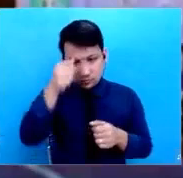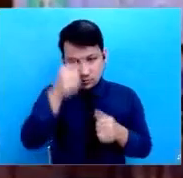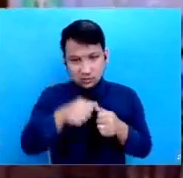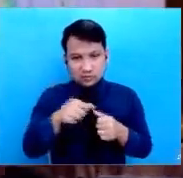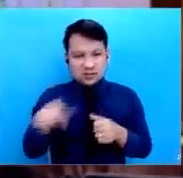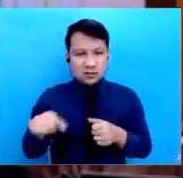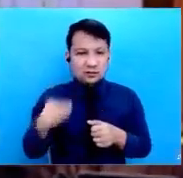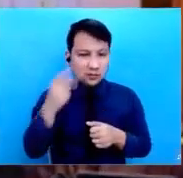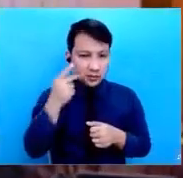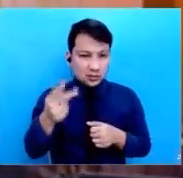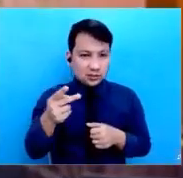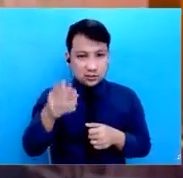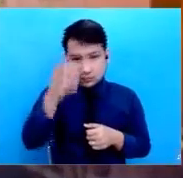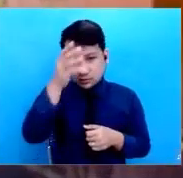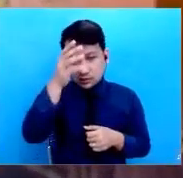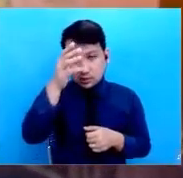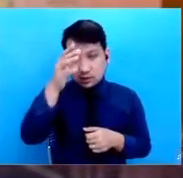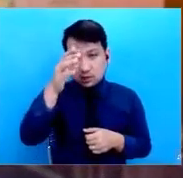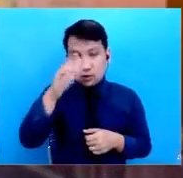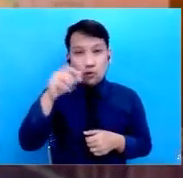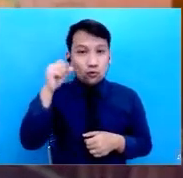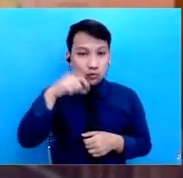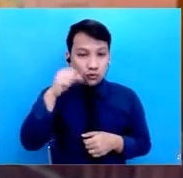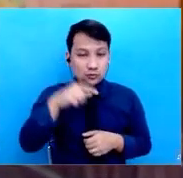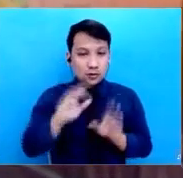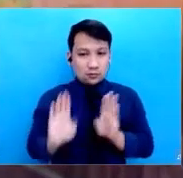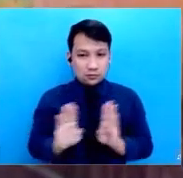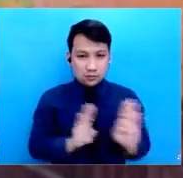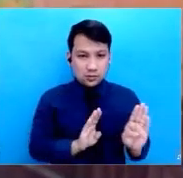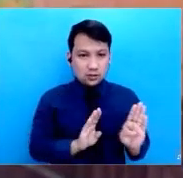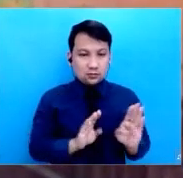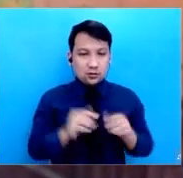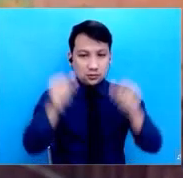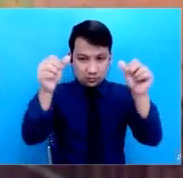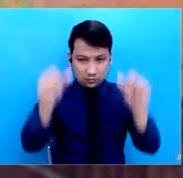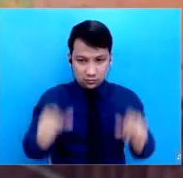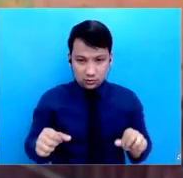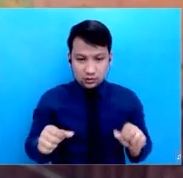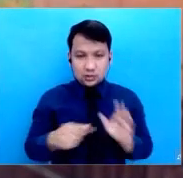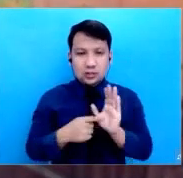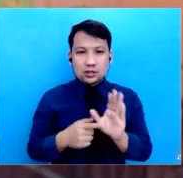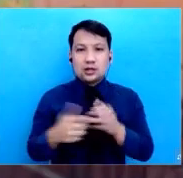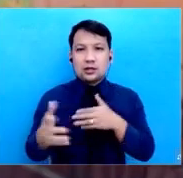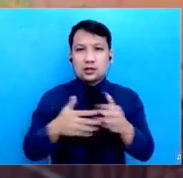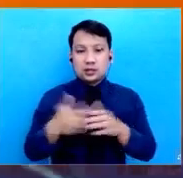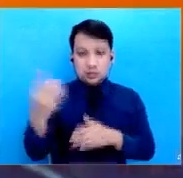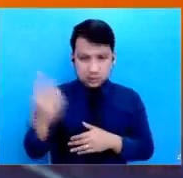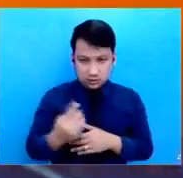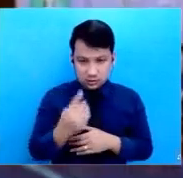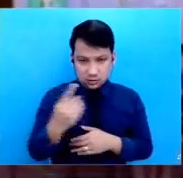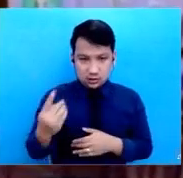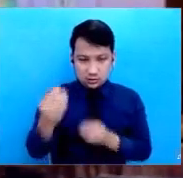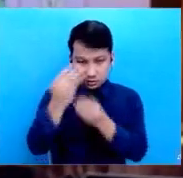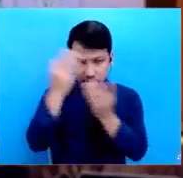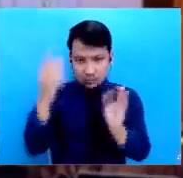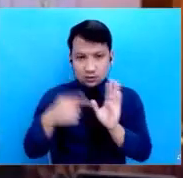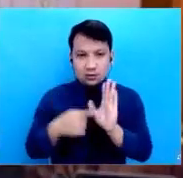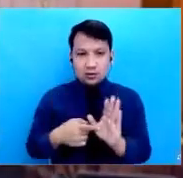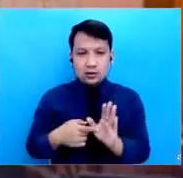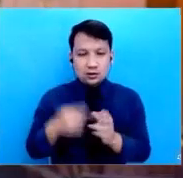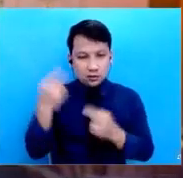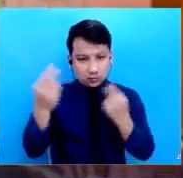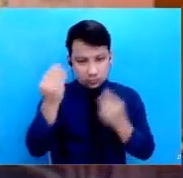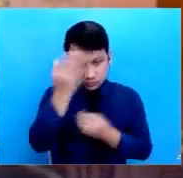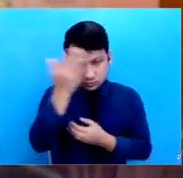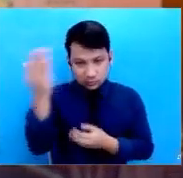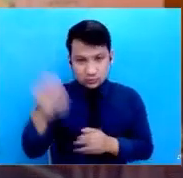ang pangaral ng kanyang Kuya Noy na mag-behave sa pag-post online para hindi siya magsisi. Pero hindi raw siya